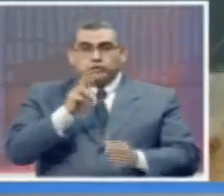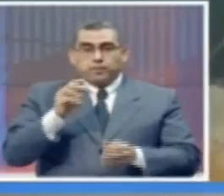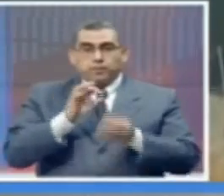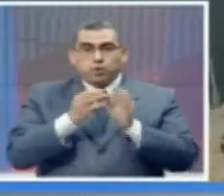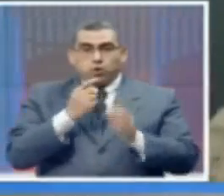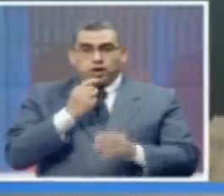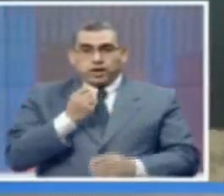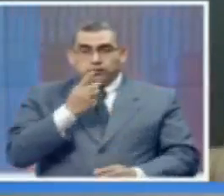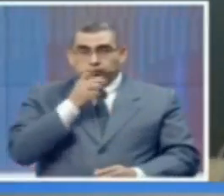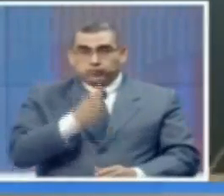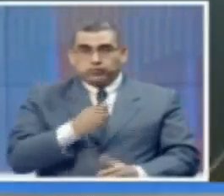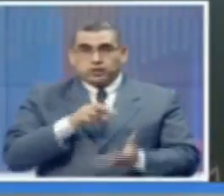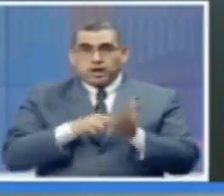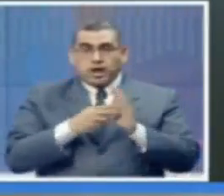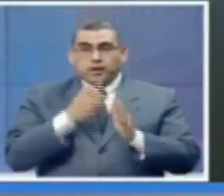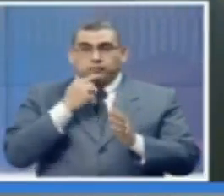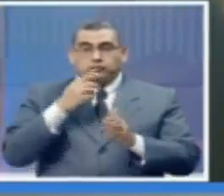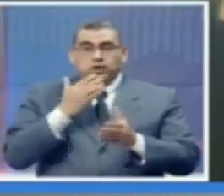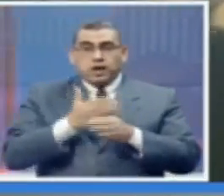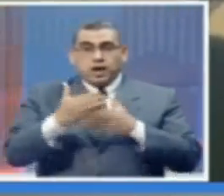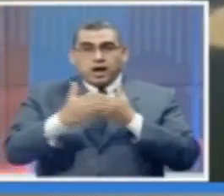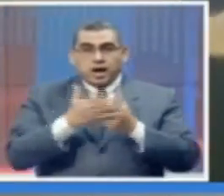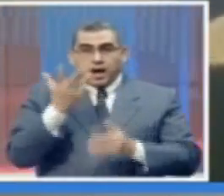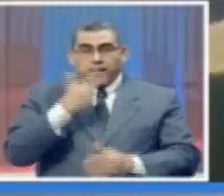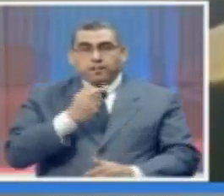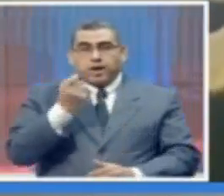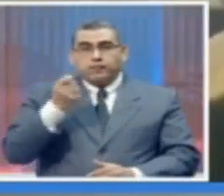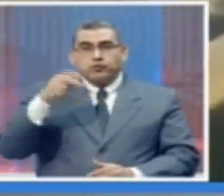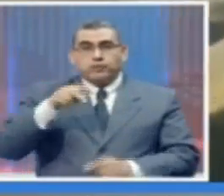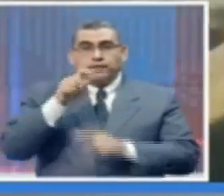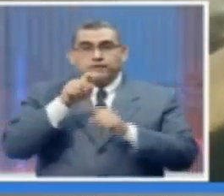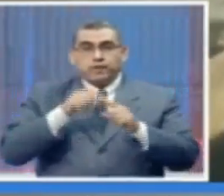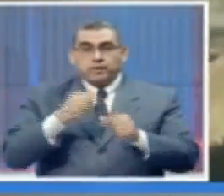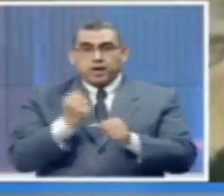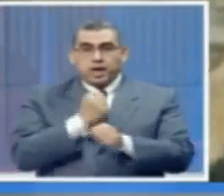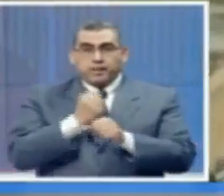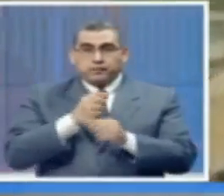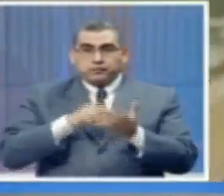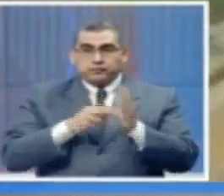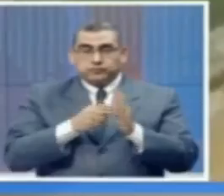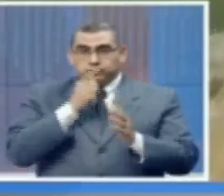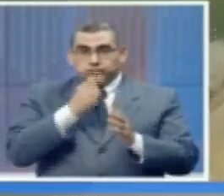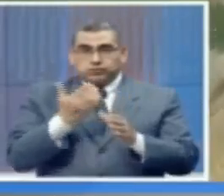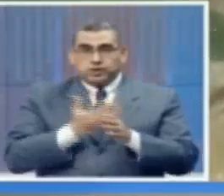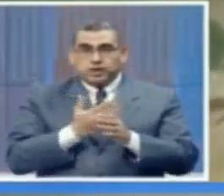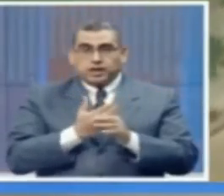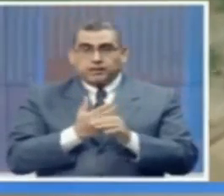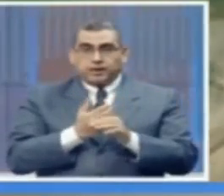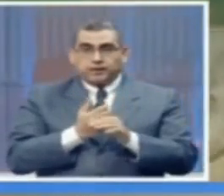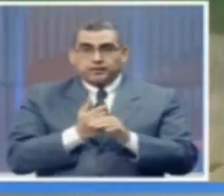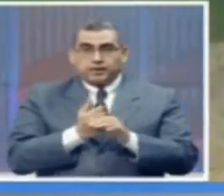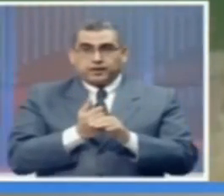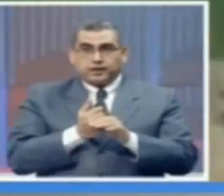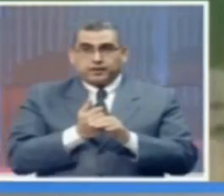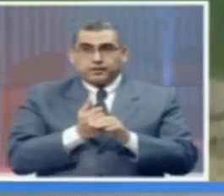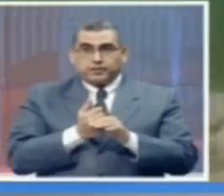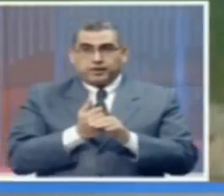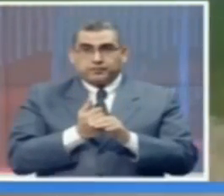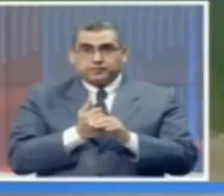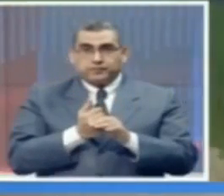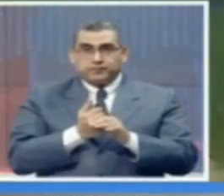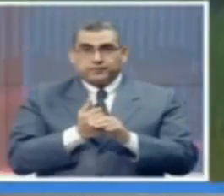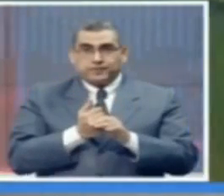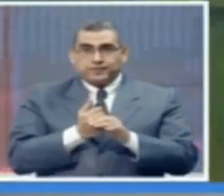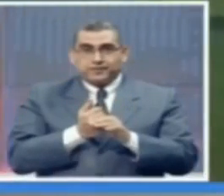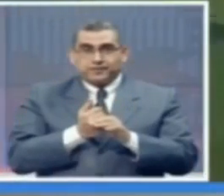1.7 مليار جنيه. مشروع أنجز منه ما يقارب 85%، ويشتمل على 10 كباري تعبر نهر النيل وترعة